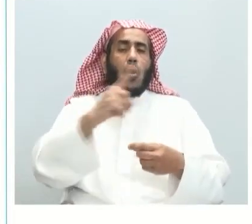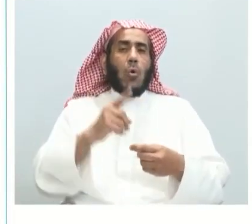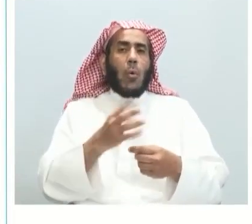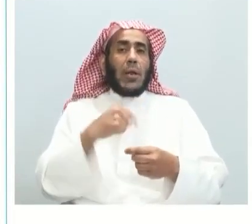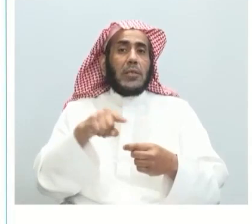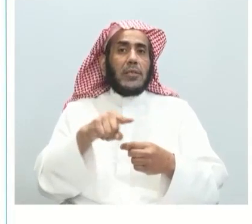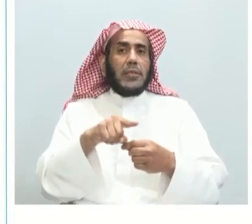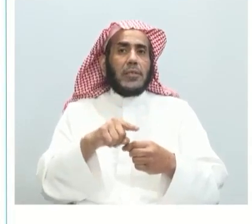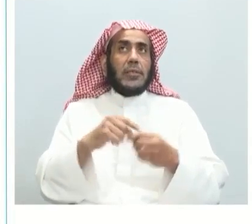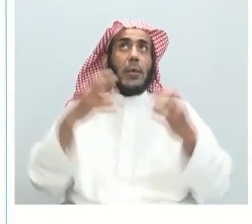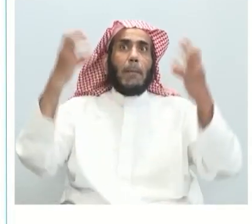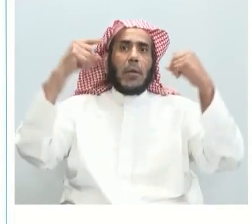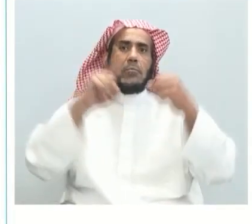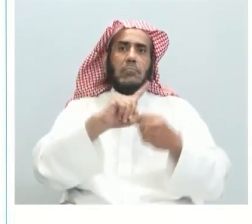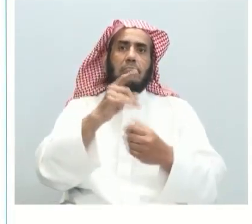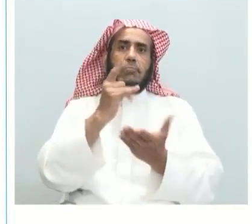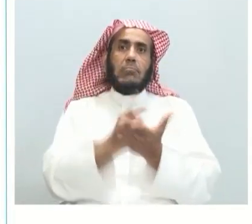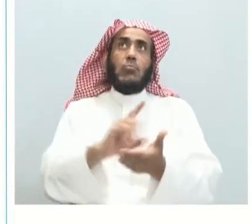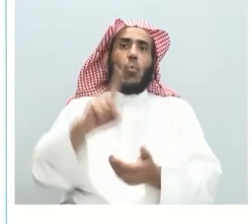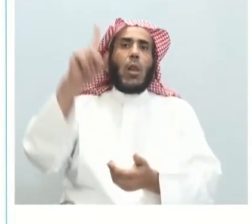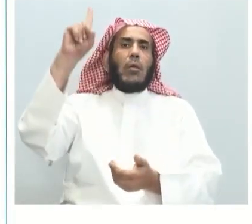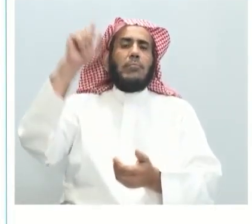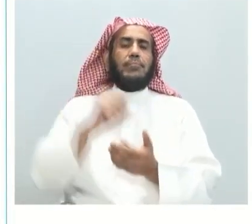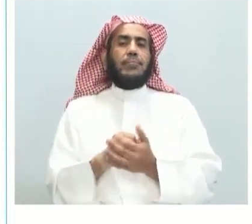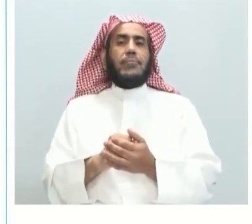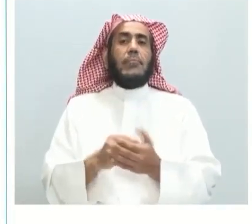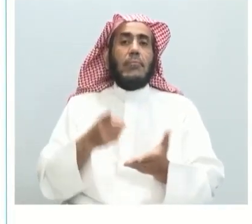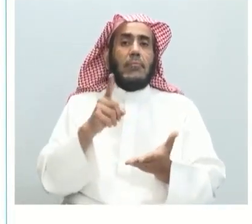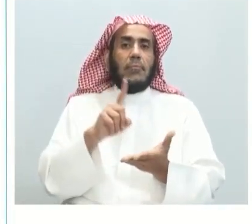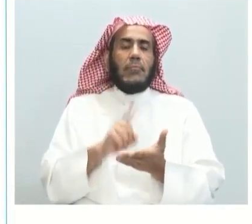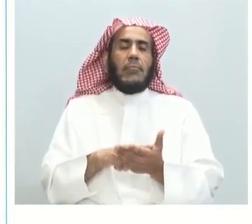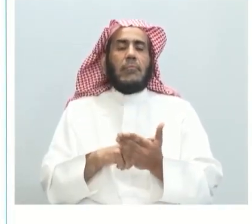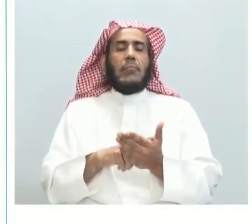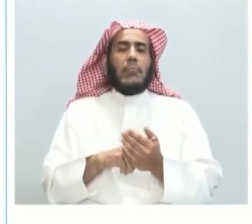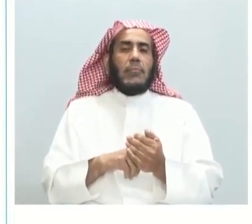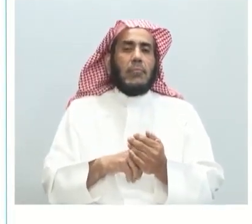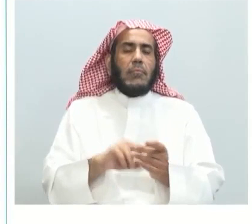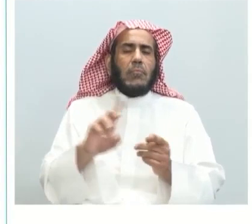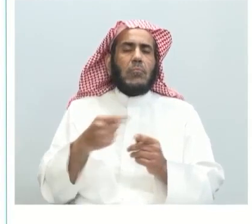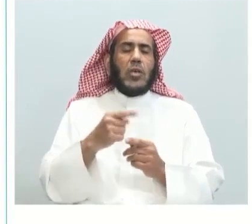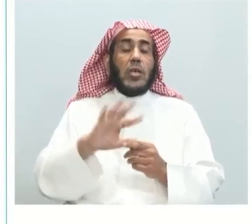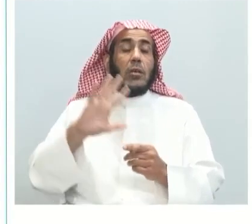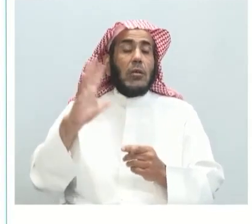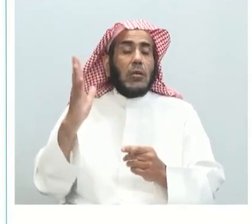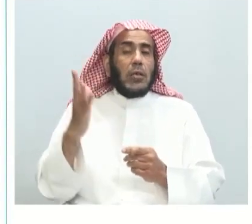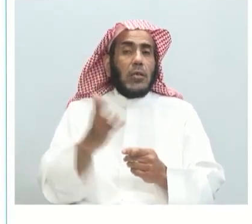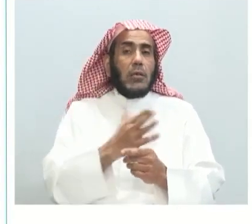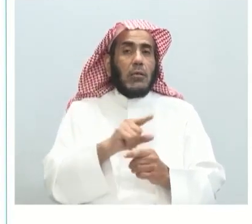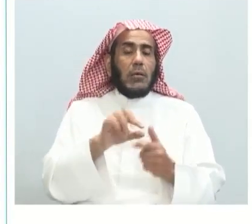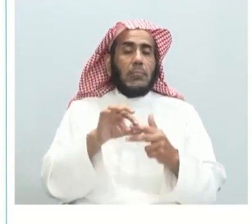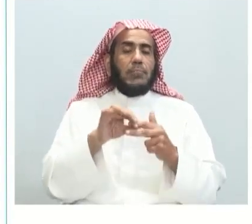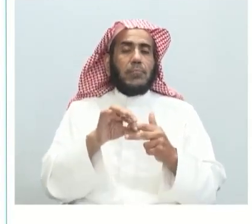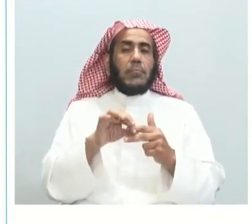له برازقين وان من شيء